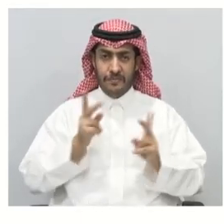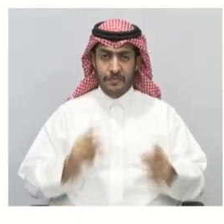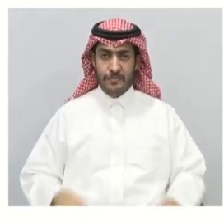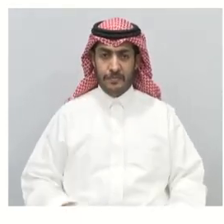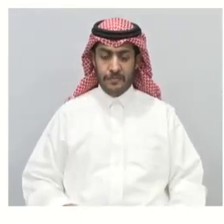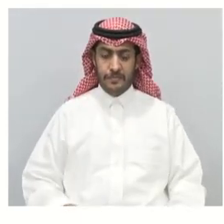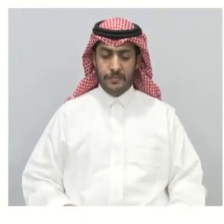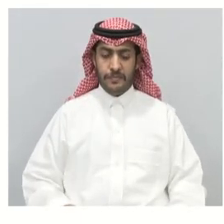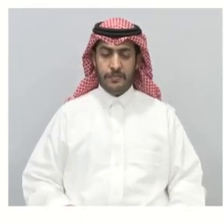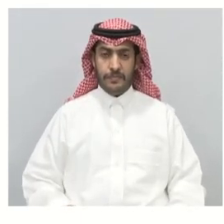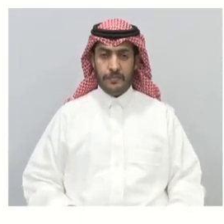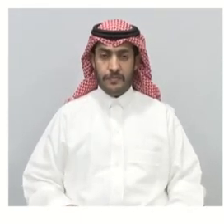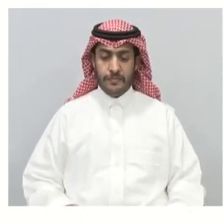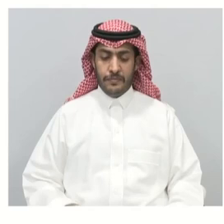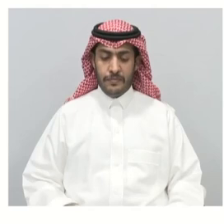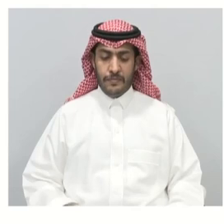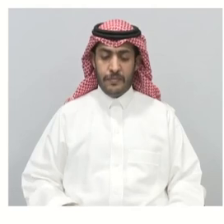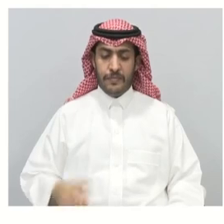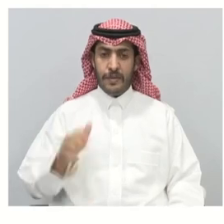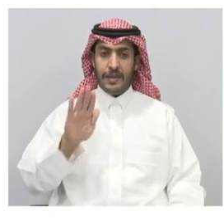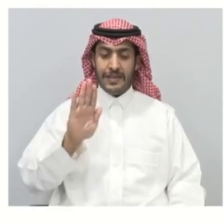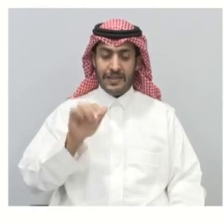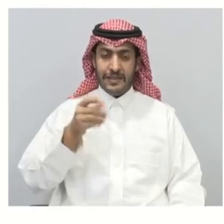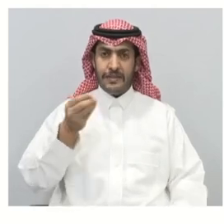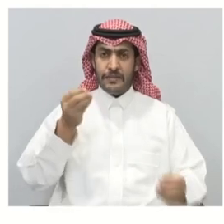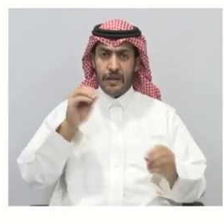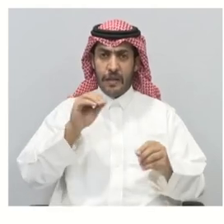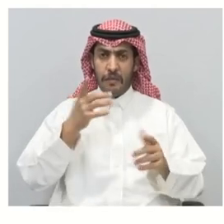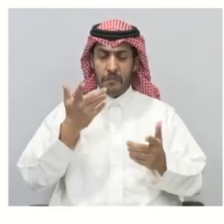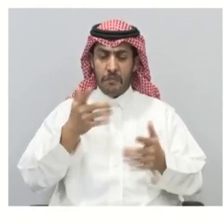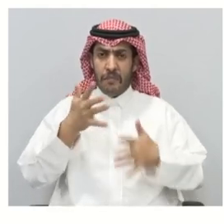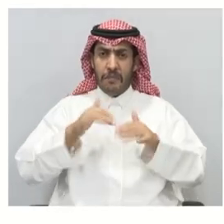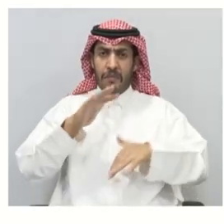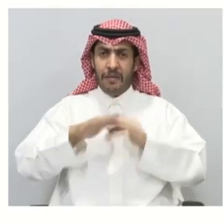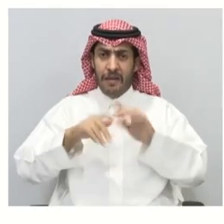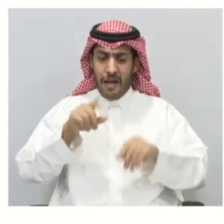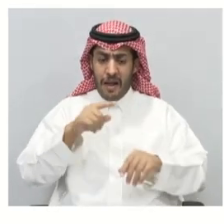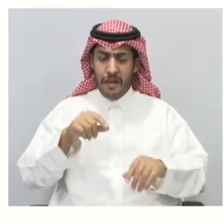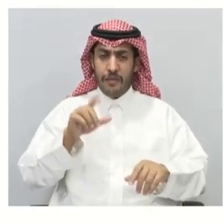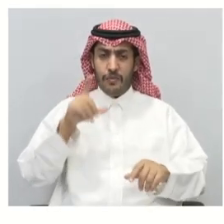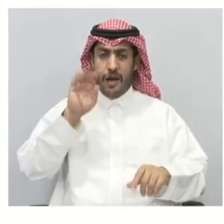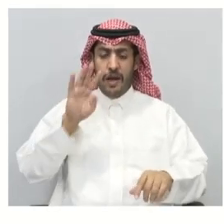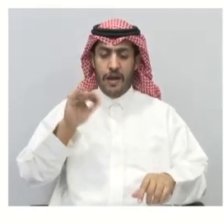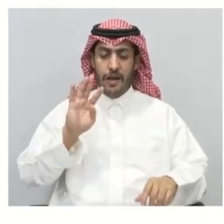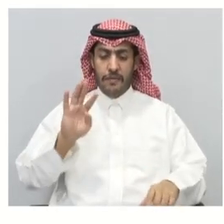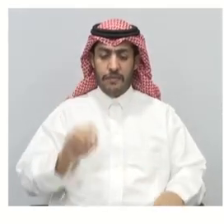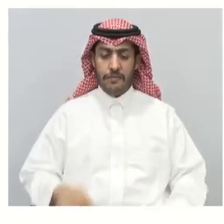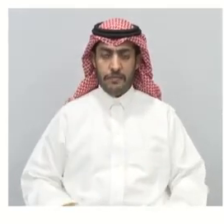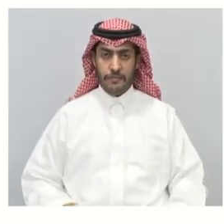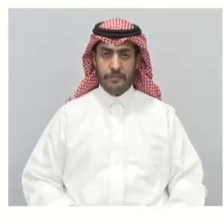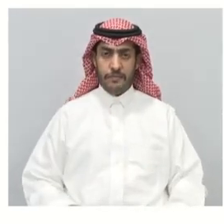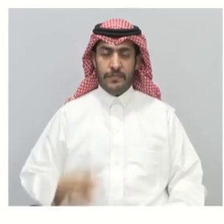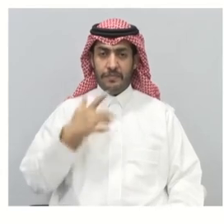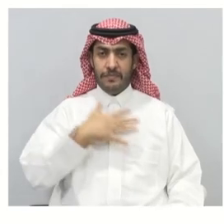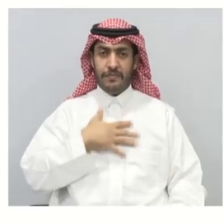عن ذلك كذلك ساء فعلا الملوثون للبيئه وايضا الصوره الرابعه كذلك او الرسم الرابع